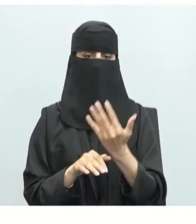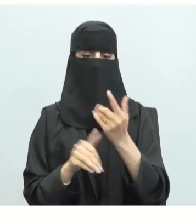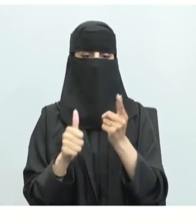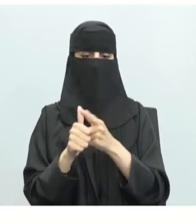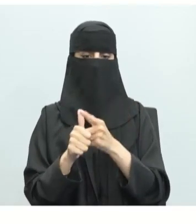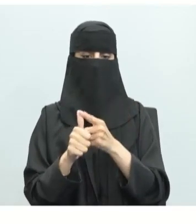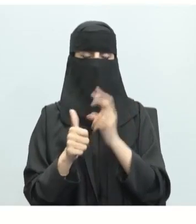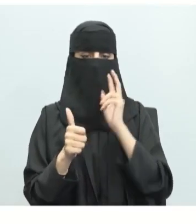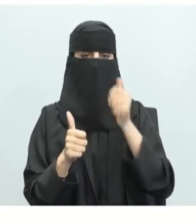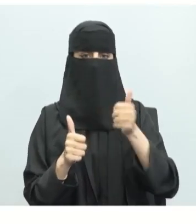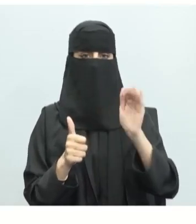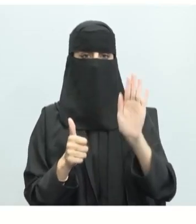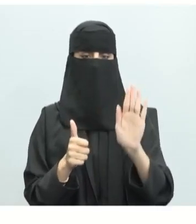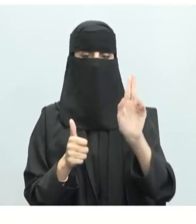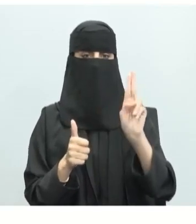أستطلع؟